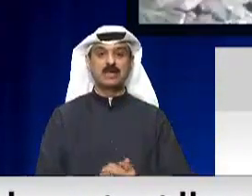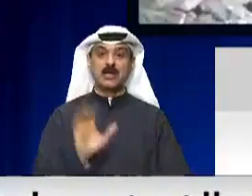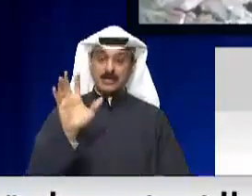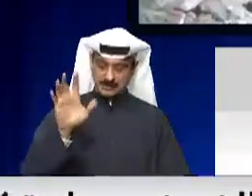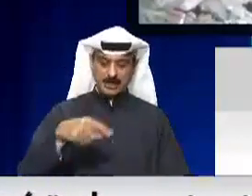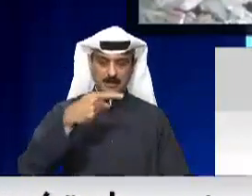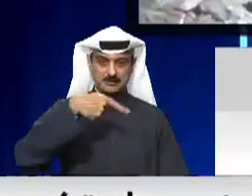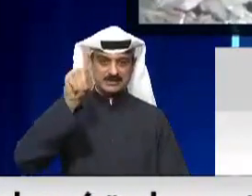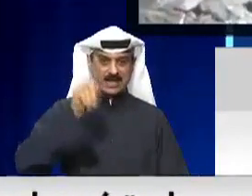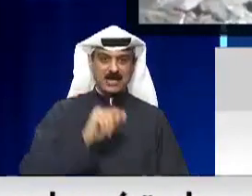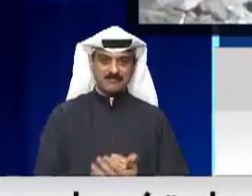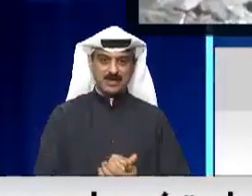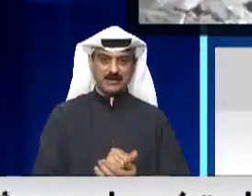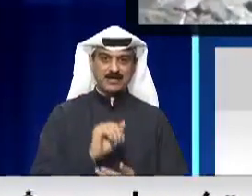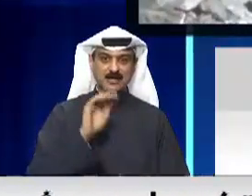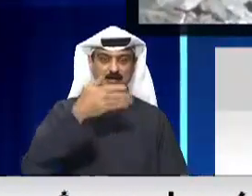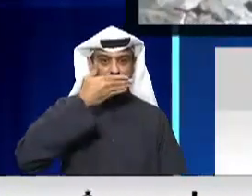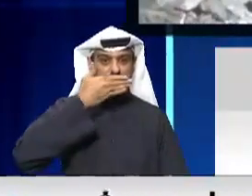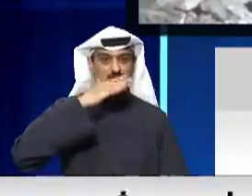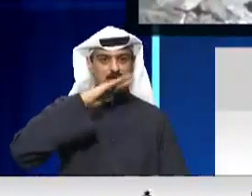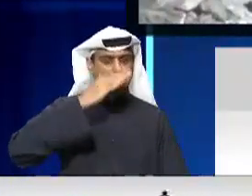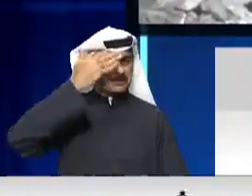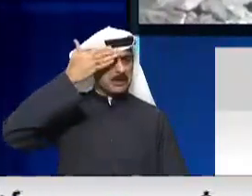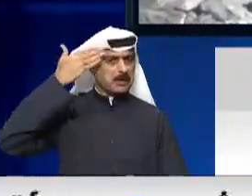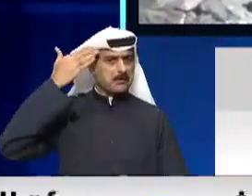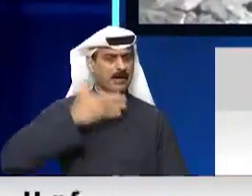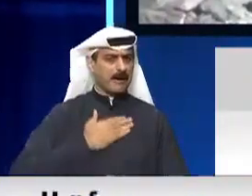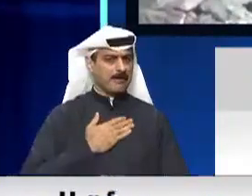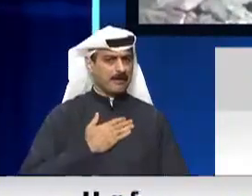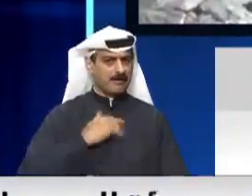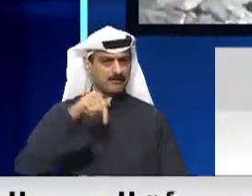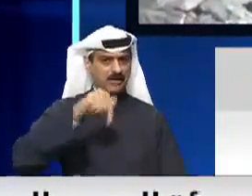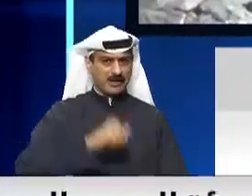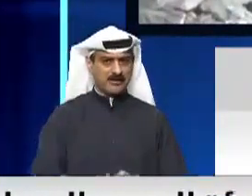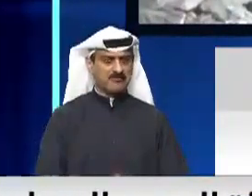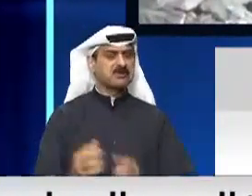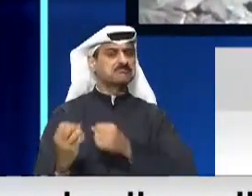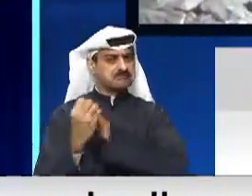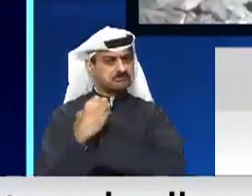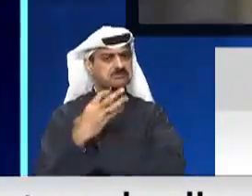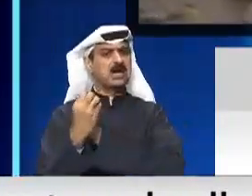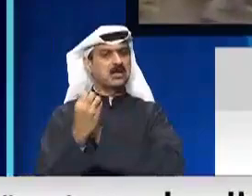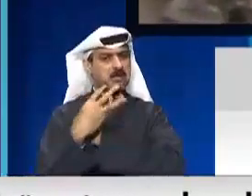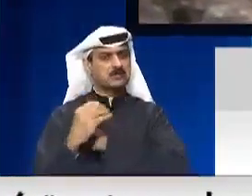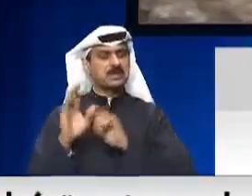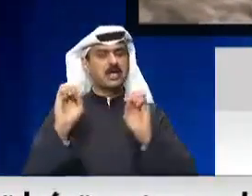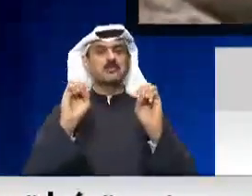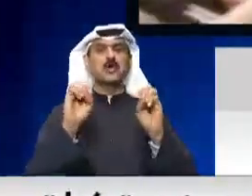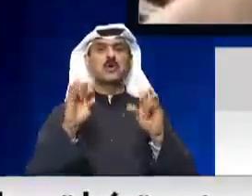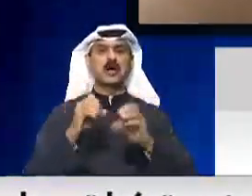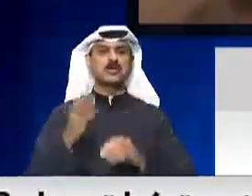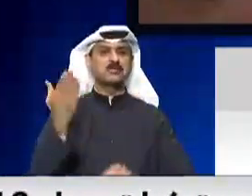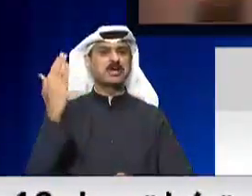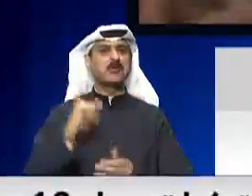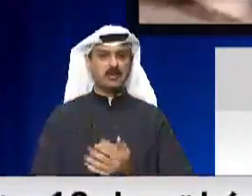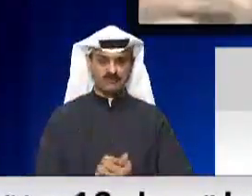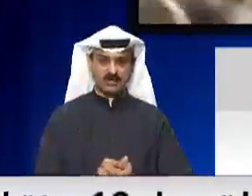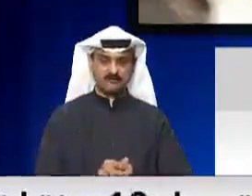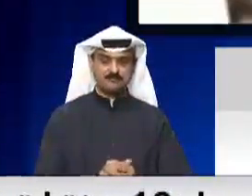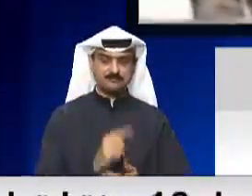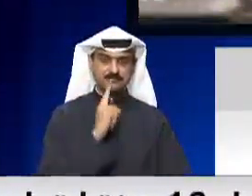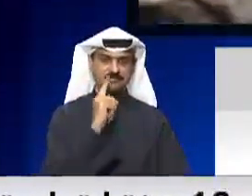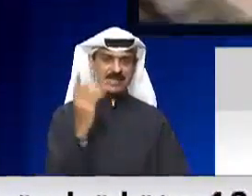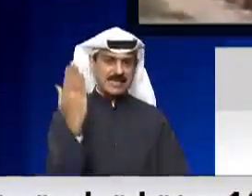صحيح، يوجد ولله الحمد عندنا خبرة سابقة، ومثل ما انت عارف أخوي مصطفى العام